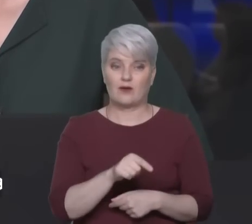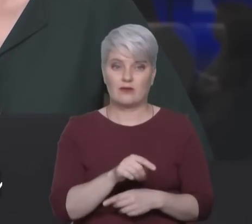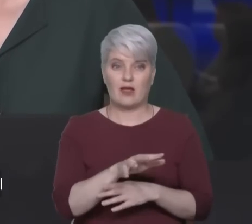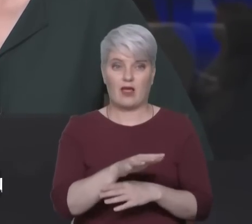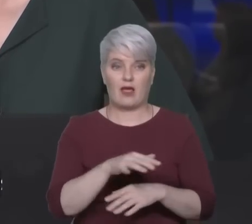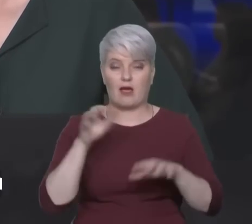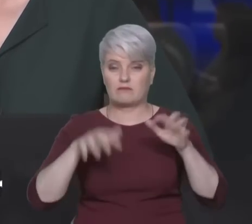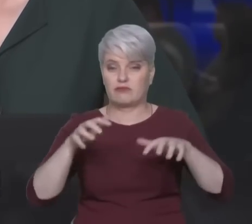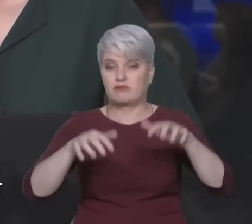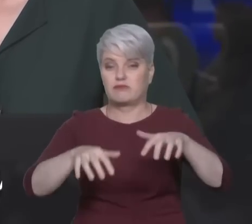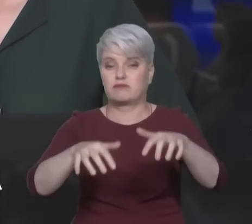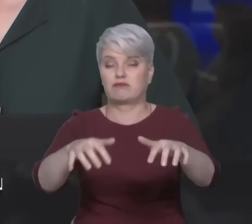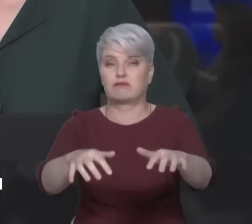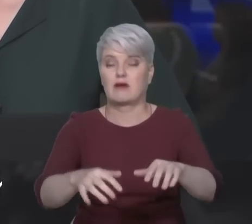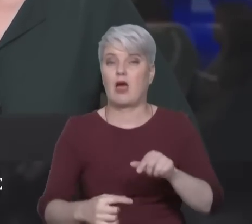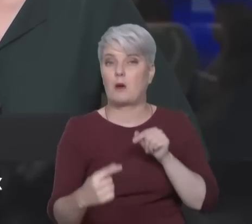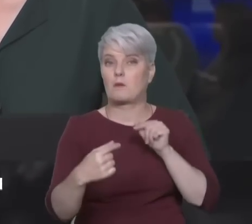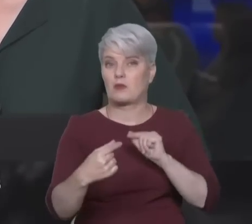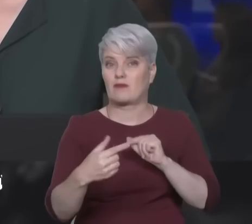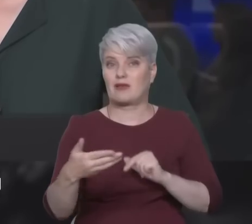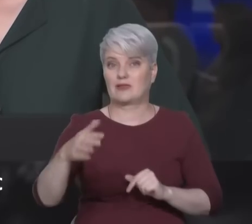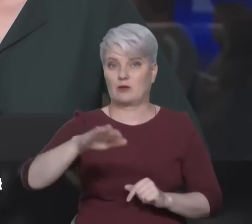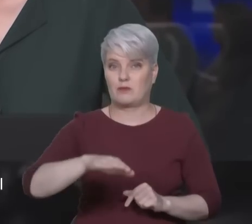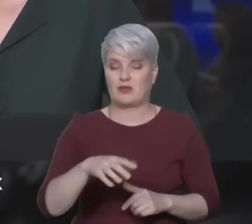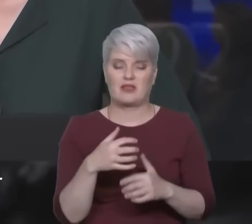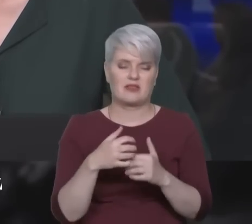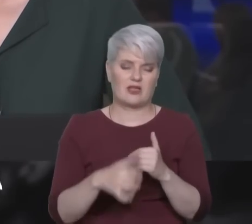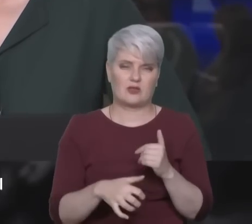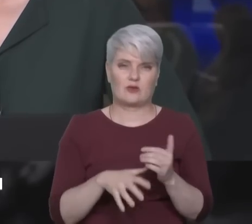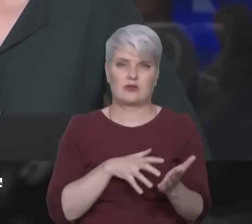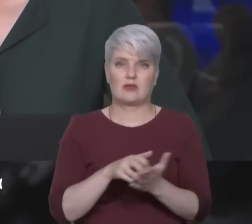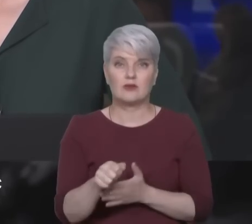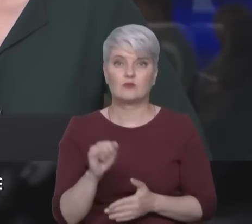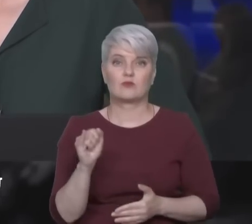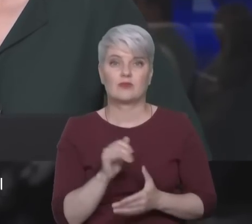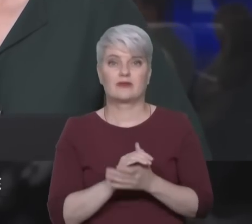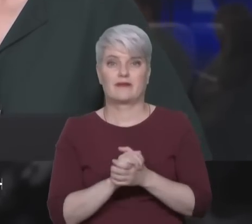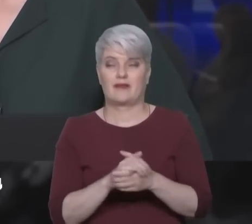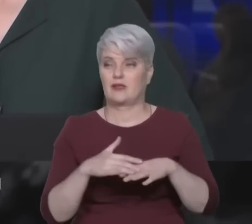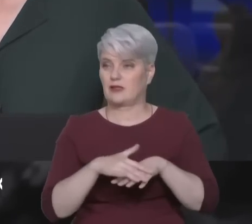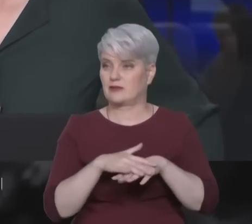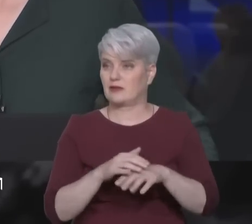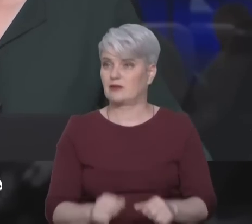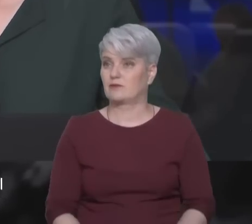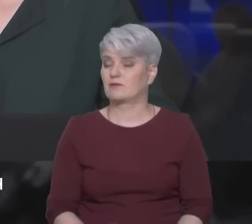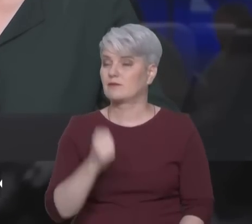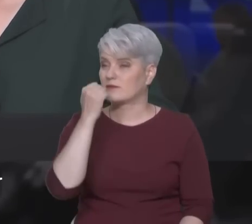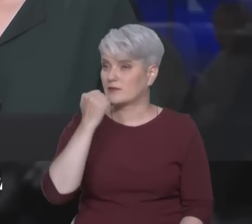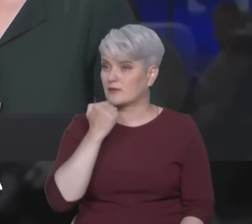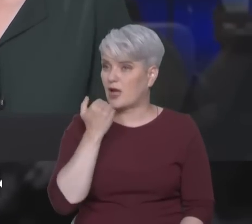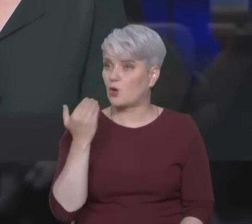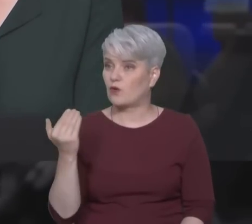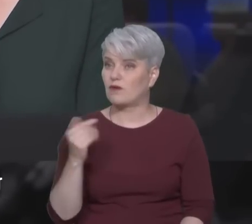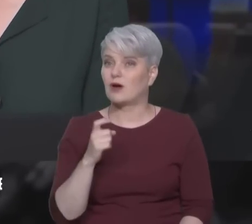вкривають килимовим вогнем протилежний берег, не цураючись нищити і цивільних людей. Дякую, пані Наталя, за